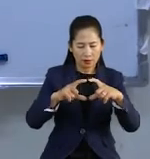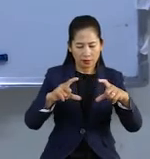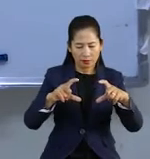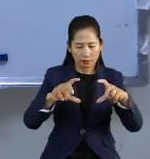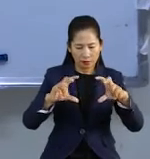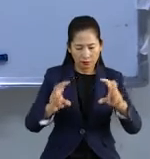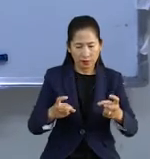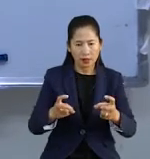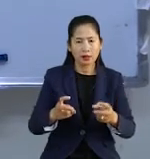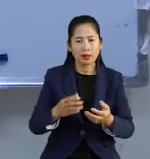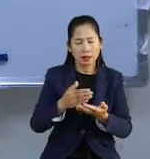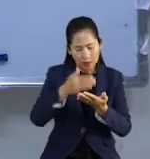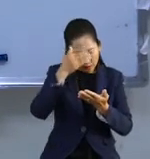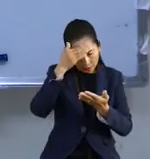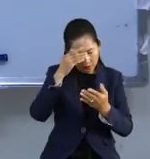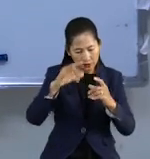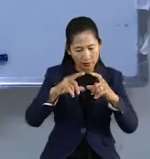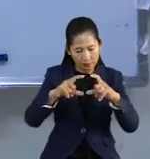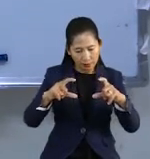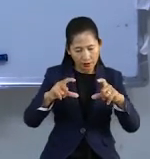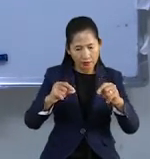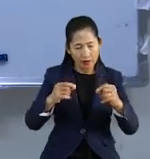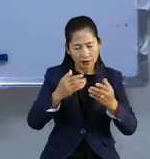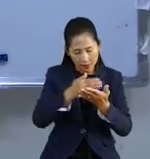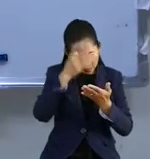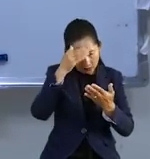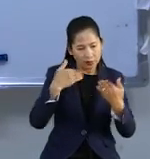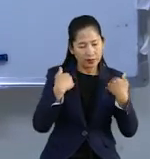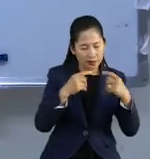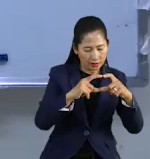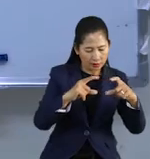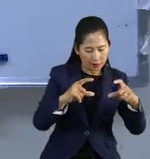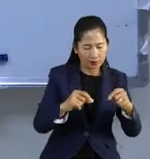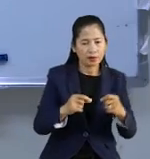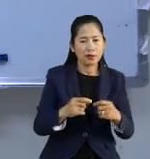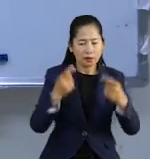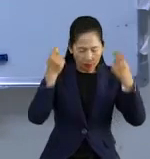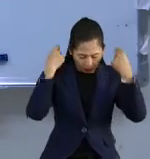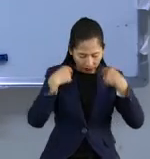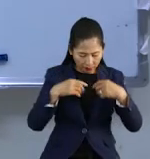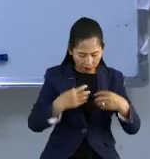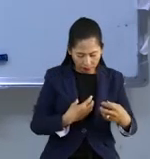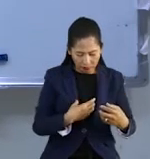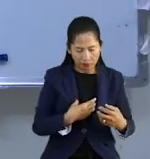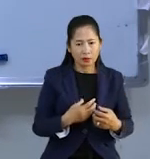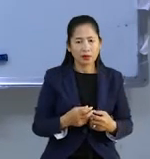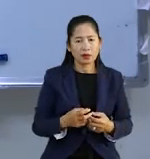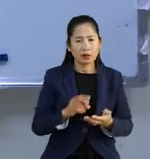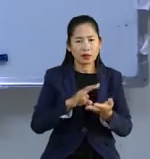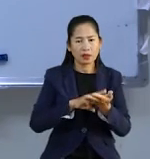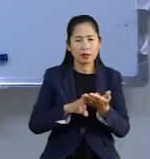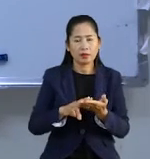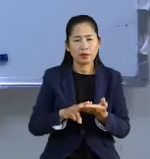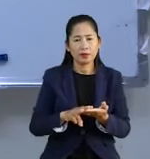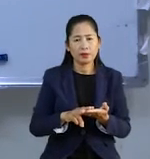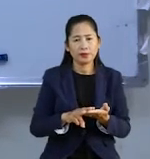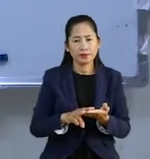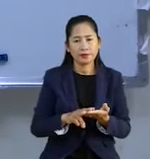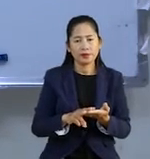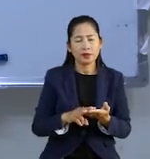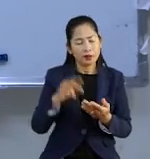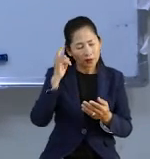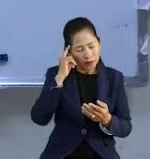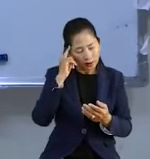าโกนจิตซะเมียนกาดก็จิตบันสมกวลคลวนมาต่อไปอนามัยก่อนทั้งยังไม่คลาก่อนบาดจัง